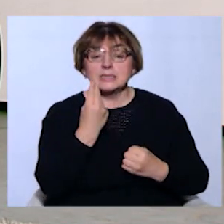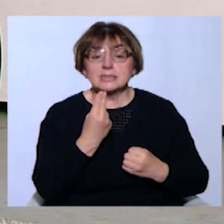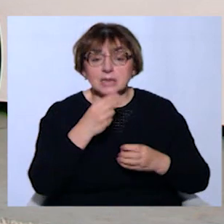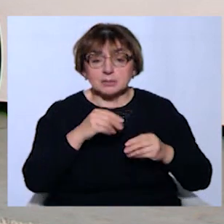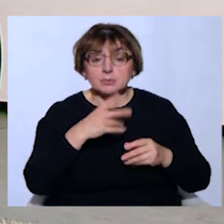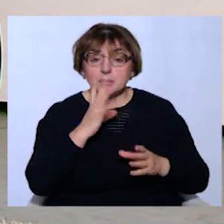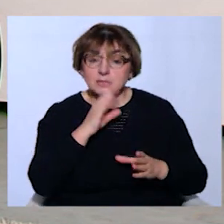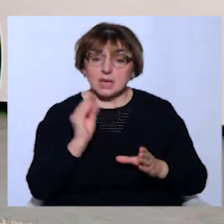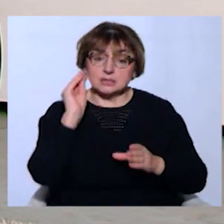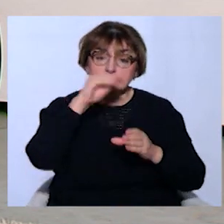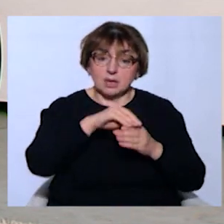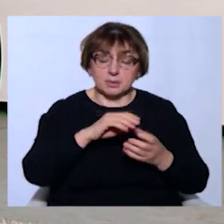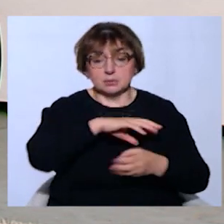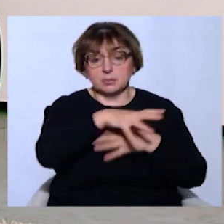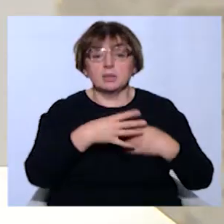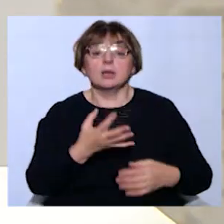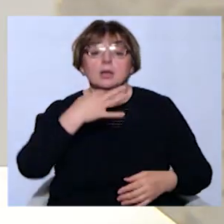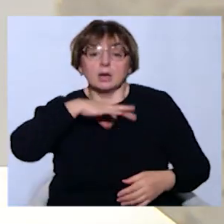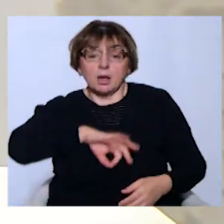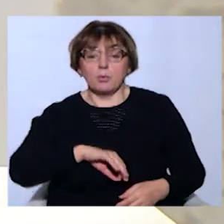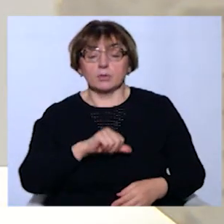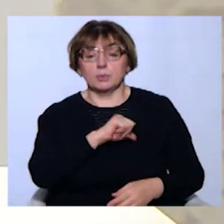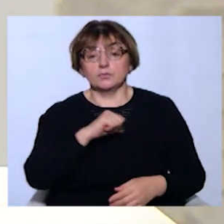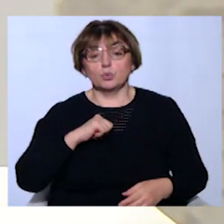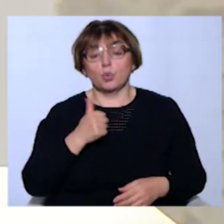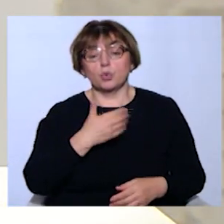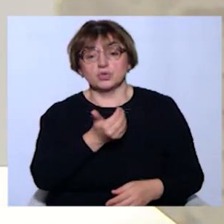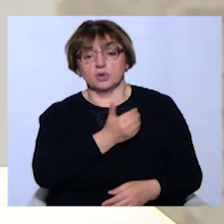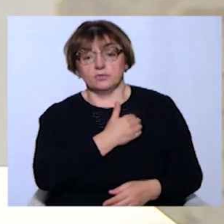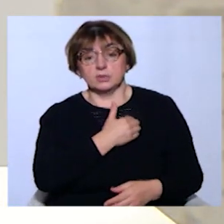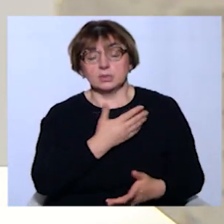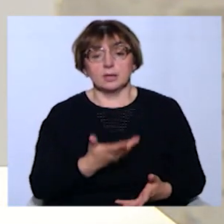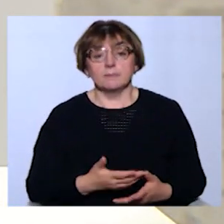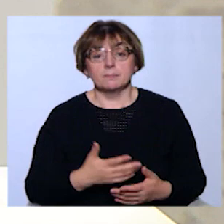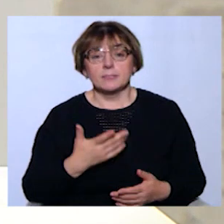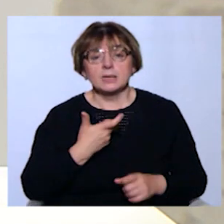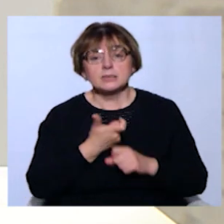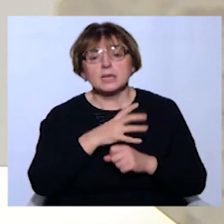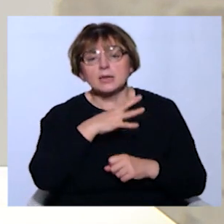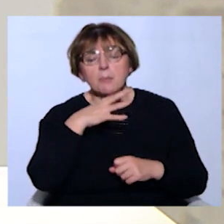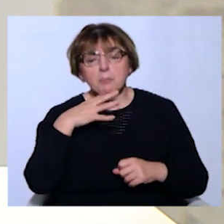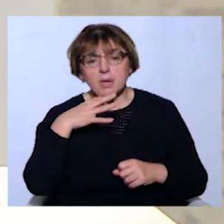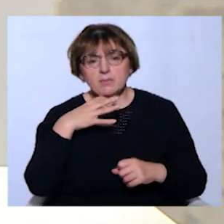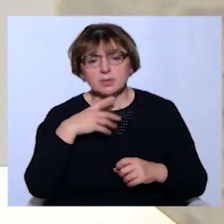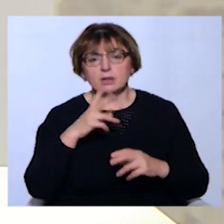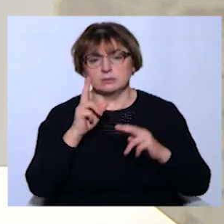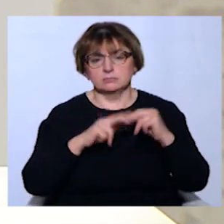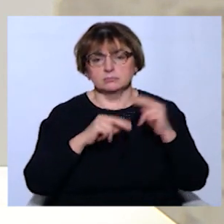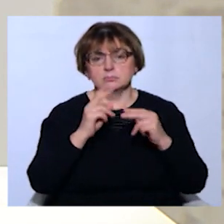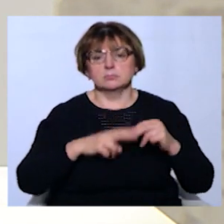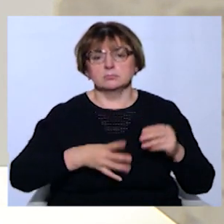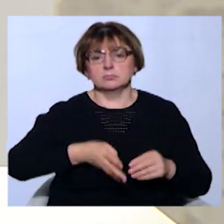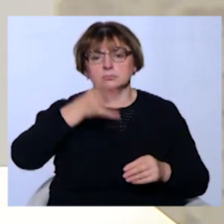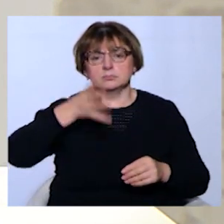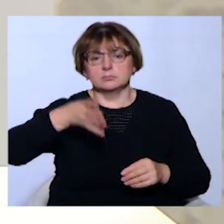იყენებენ დანიშნულების სამებრ. აი მაგალითად, მინდა ვთქვა ესეთი ძალიან ბევრი ნაგებობა, ძალიან